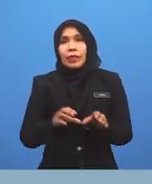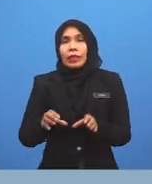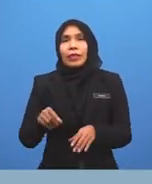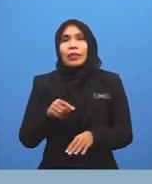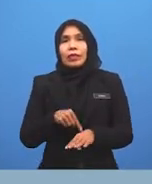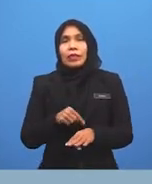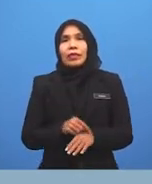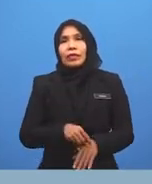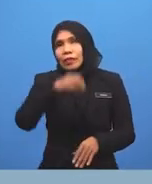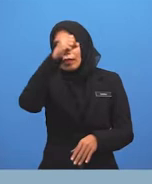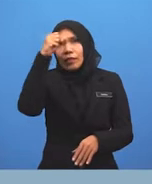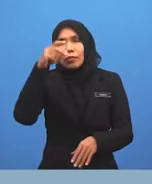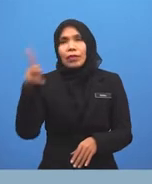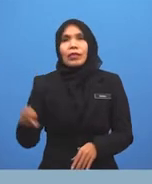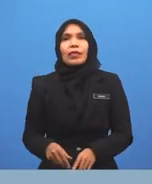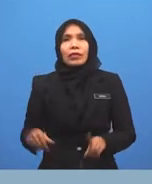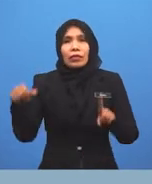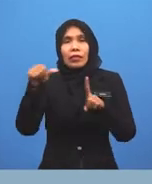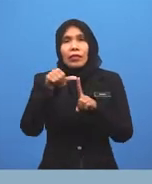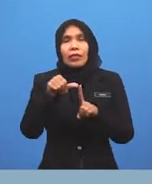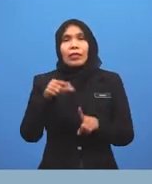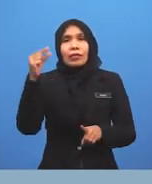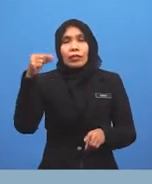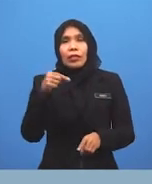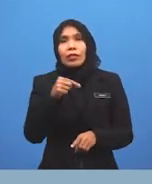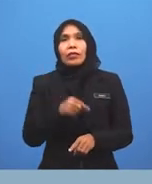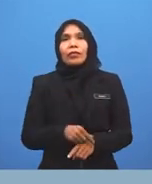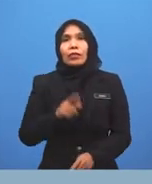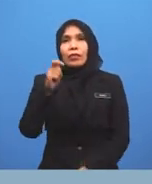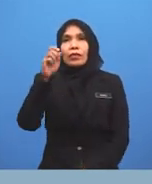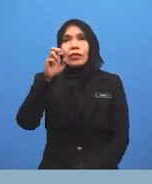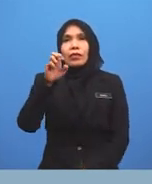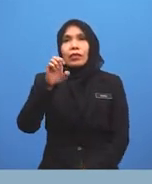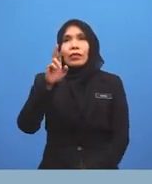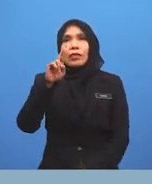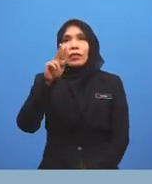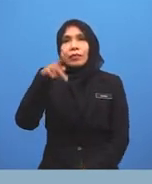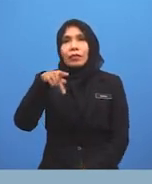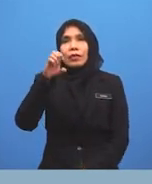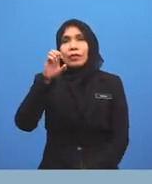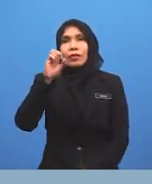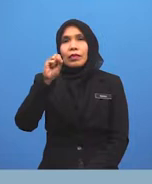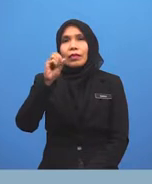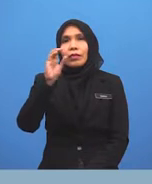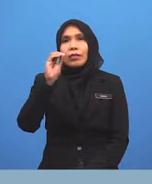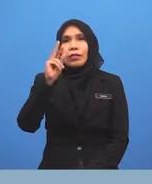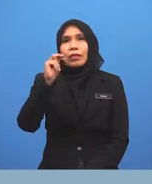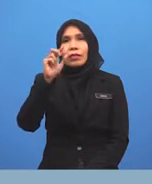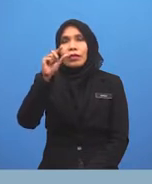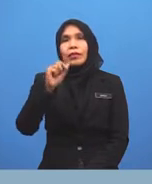Pergerakan ini menyebabkan arah jarum galvanometer terpesong ke arah kiri mengikut arah pergerakan